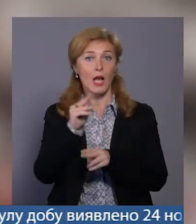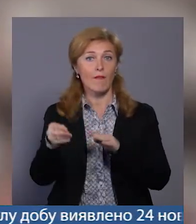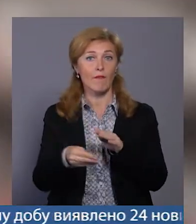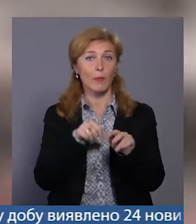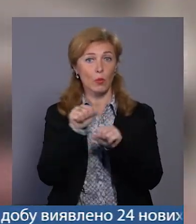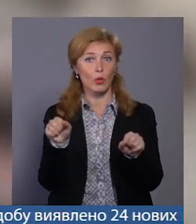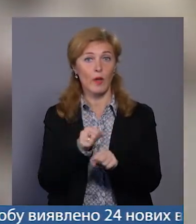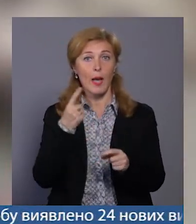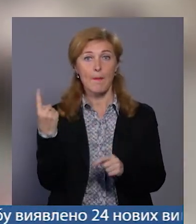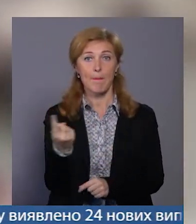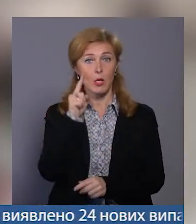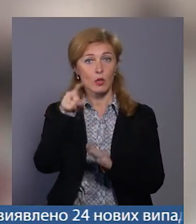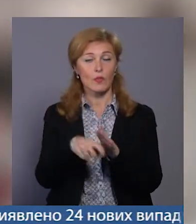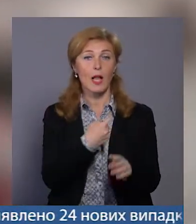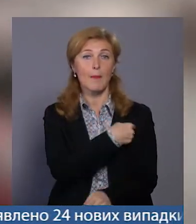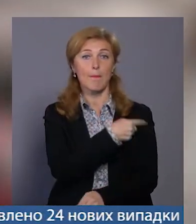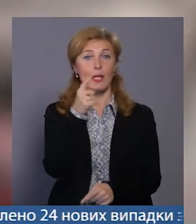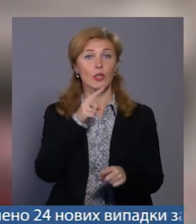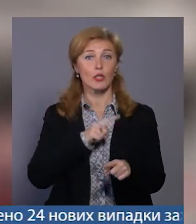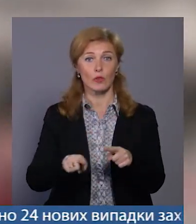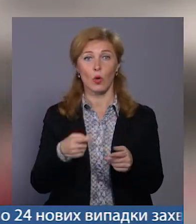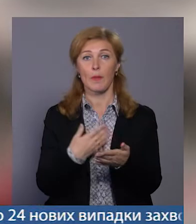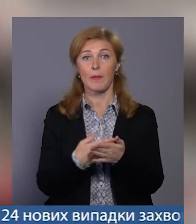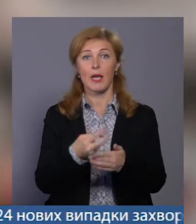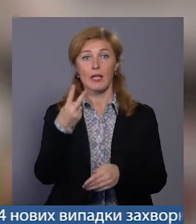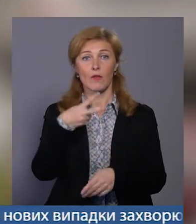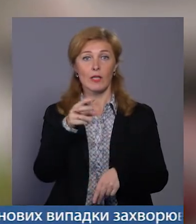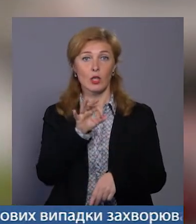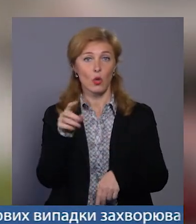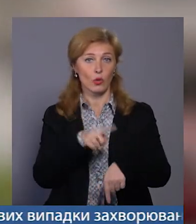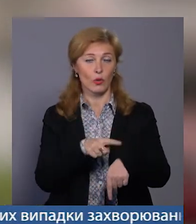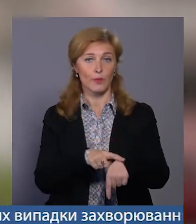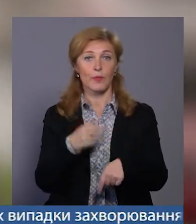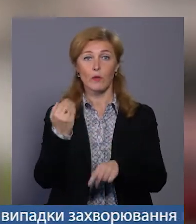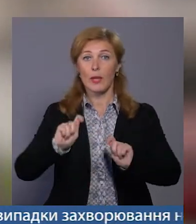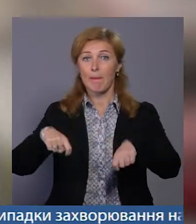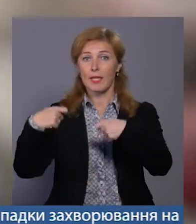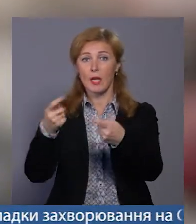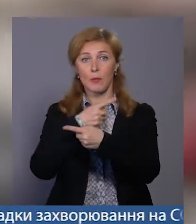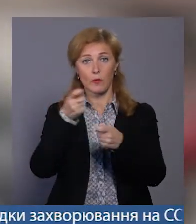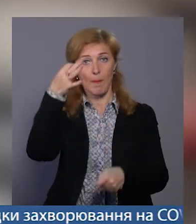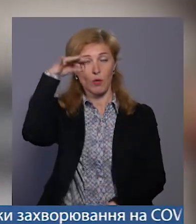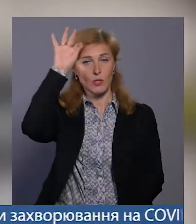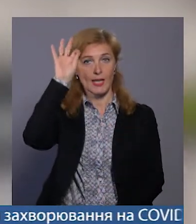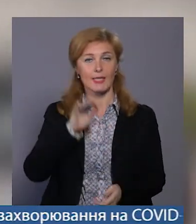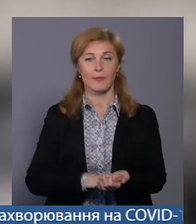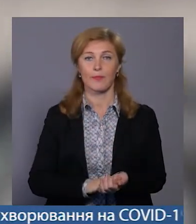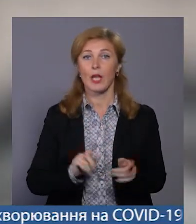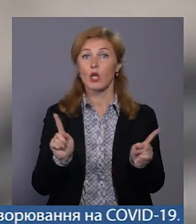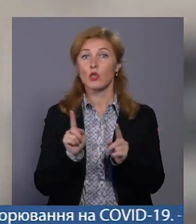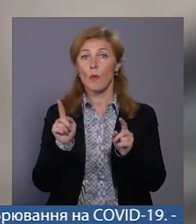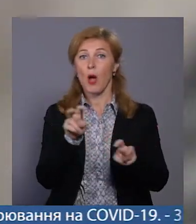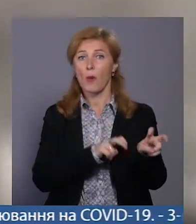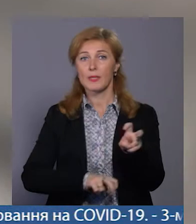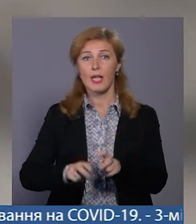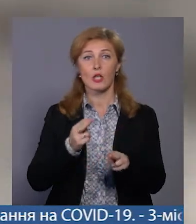першими дізналися медики швидкої близько 20-ї години. Вони передали повідомлення поліцейським. Щоб обстежити